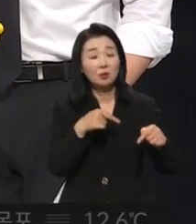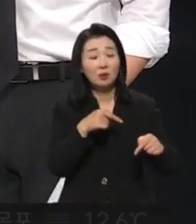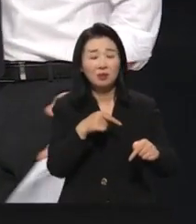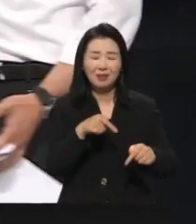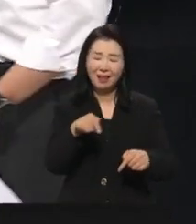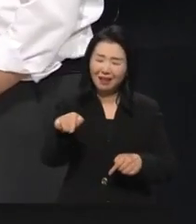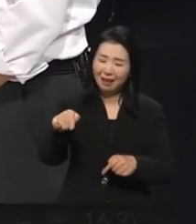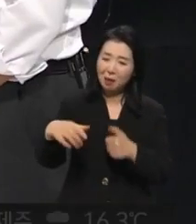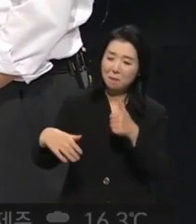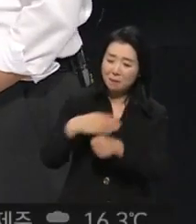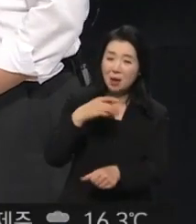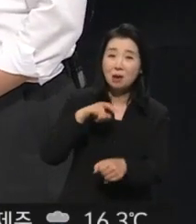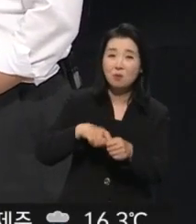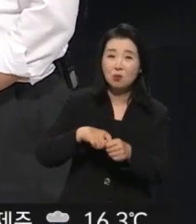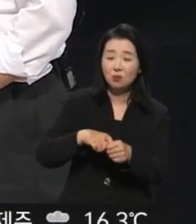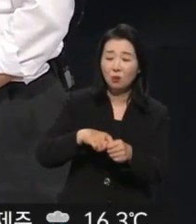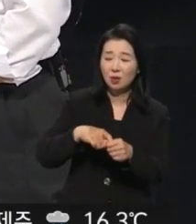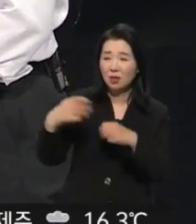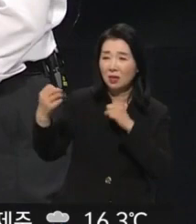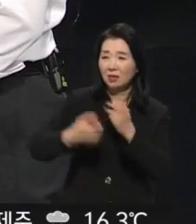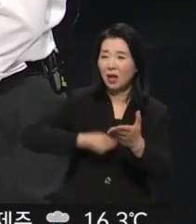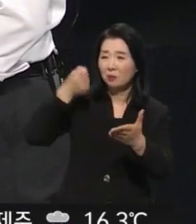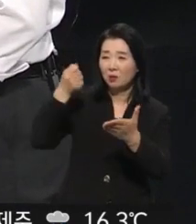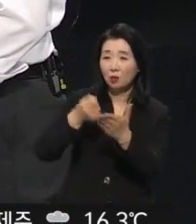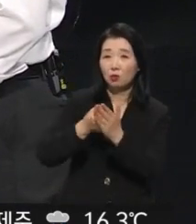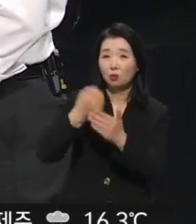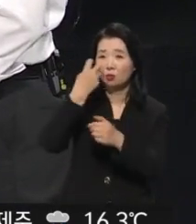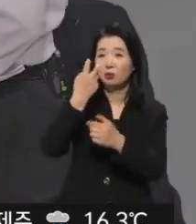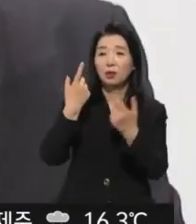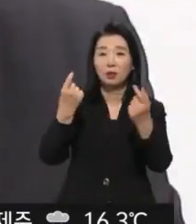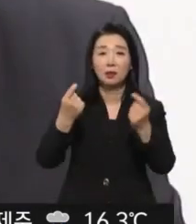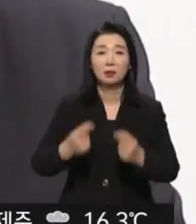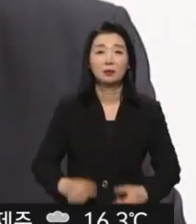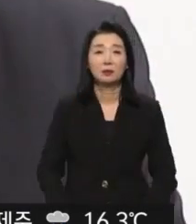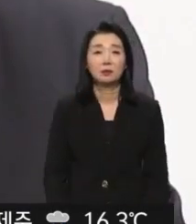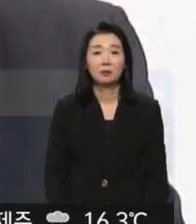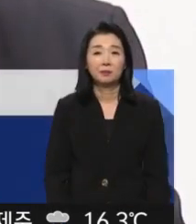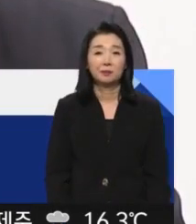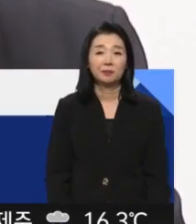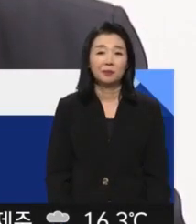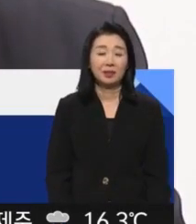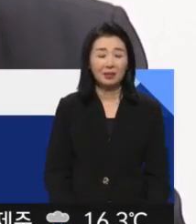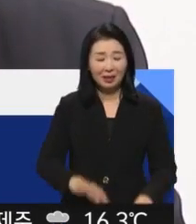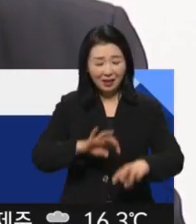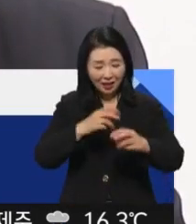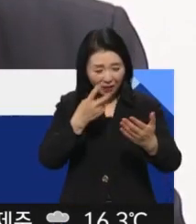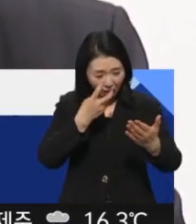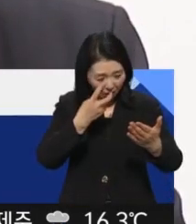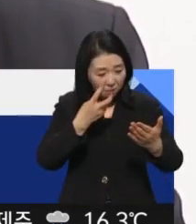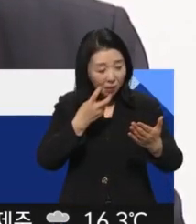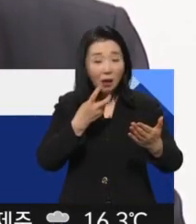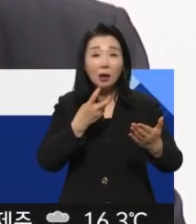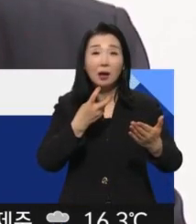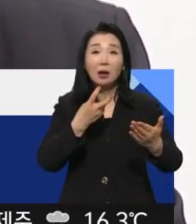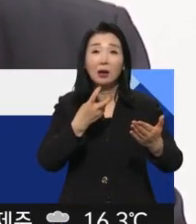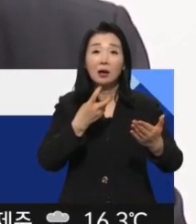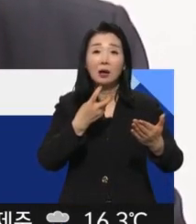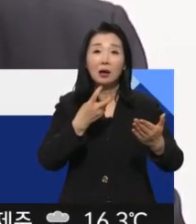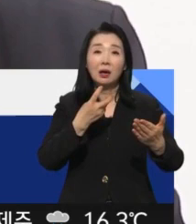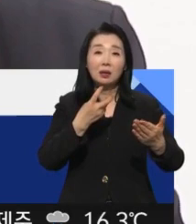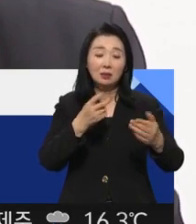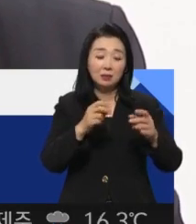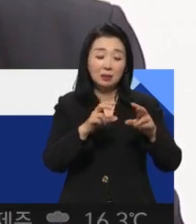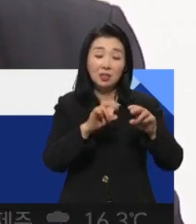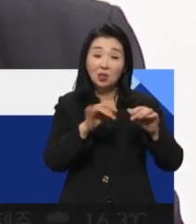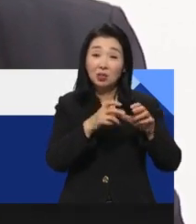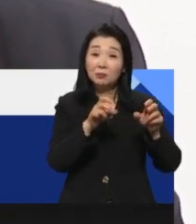의도가 다분한 이 답정너 수사라는 시각입니다. 제가 다 대답봤는데 예. 대장동 백현동 관련해서는